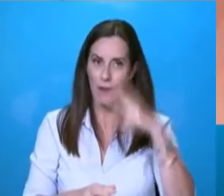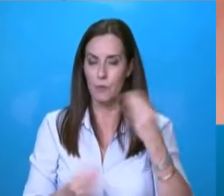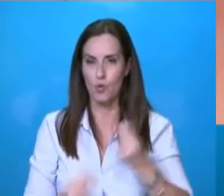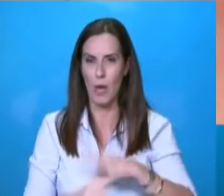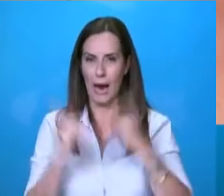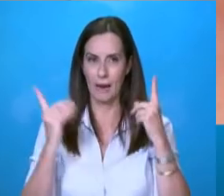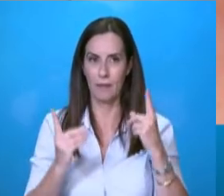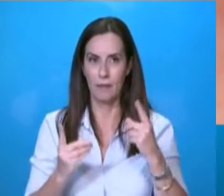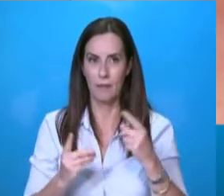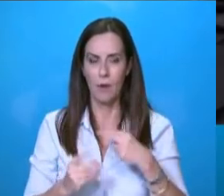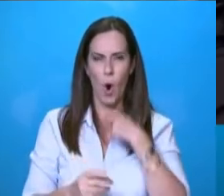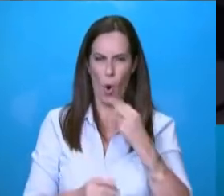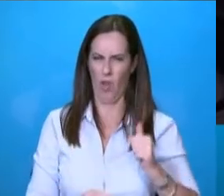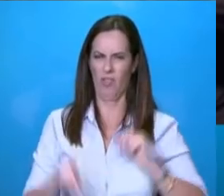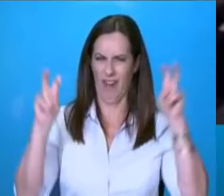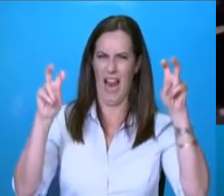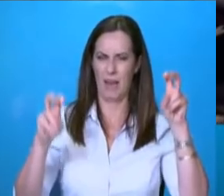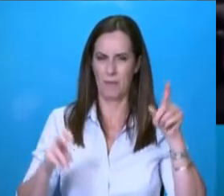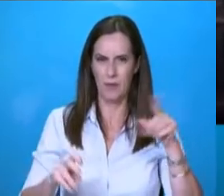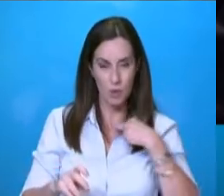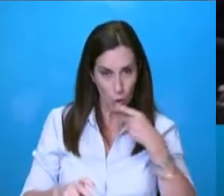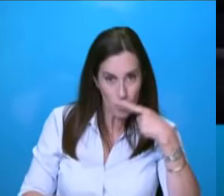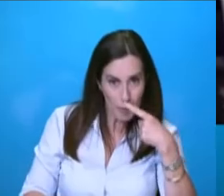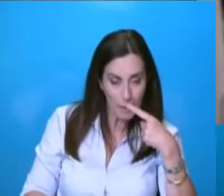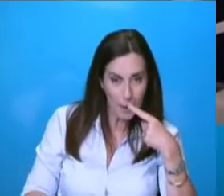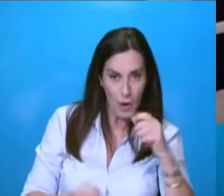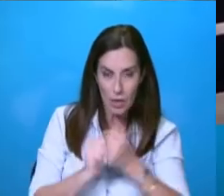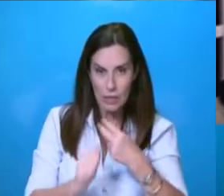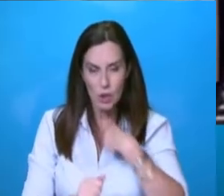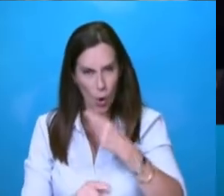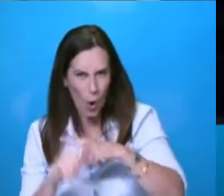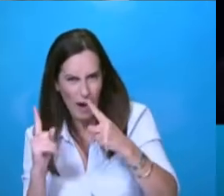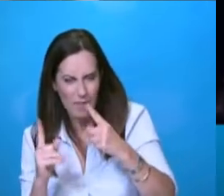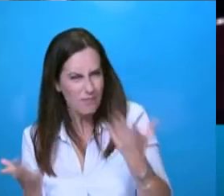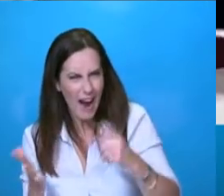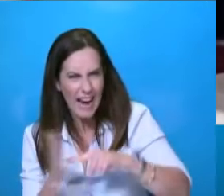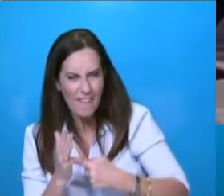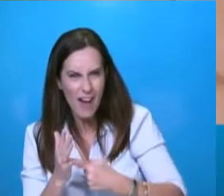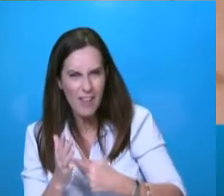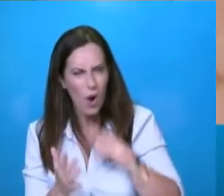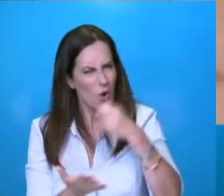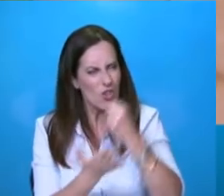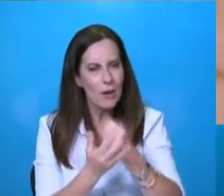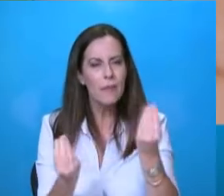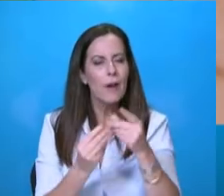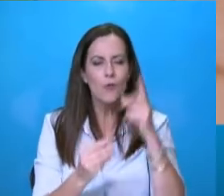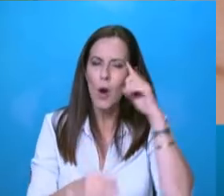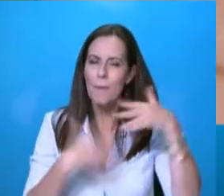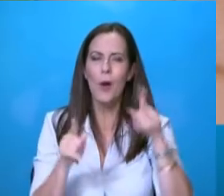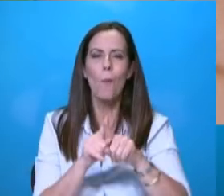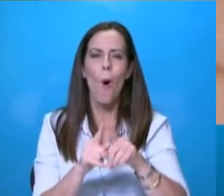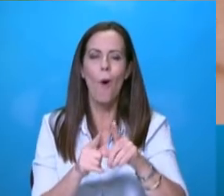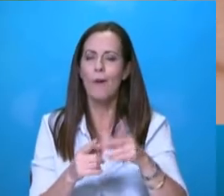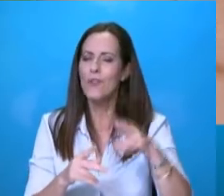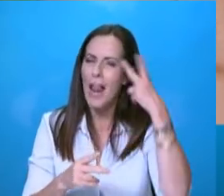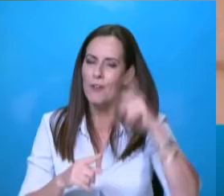אחרת. קולות החיילים, זה הקולות שהם מדברים, זה קולות אחרים, קולות קשרים. מושגים שיכולים להשתמע לכל